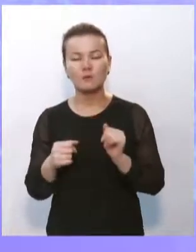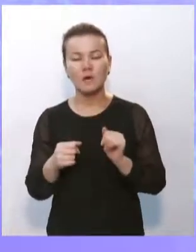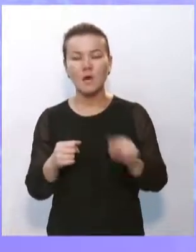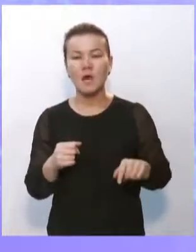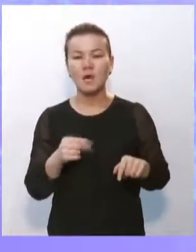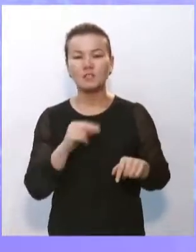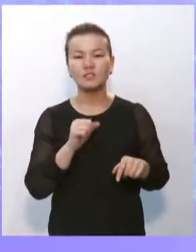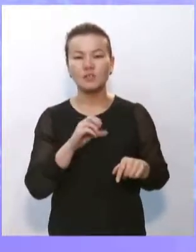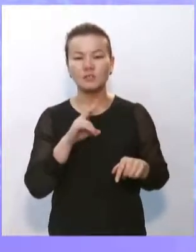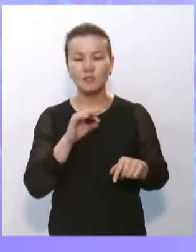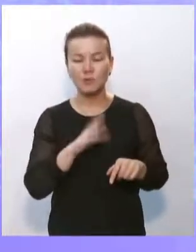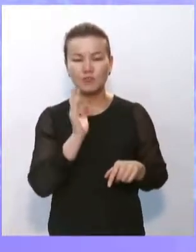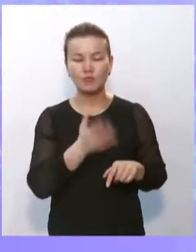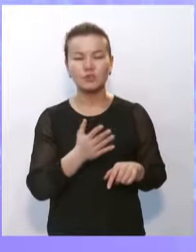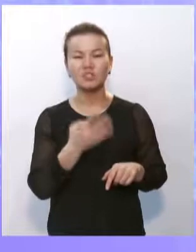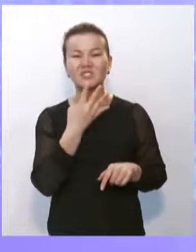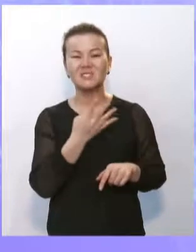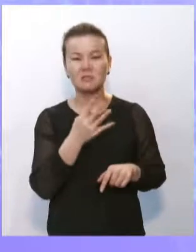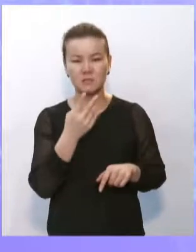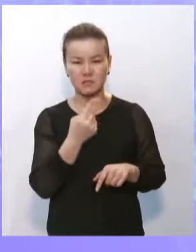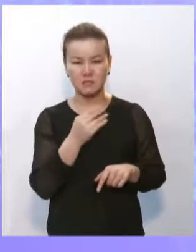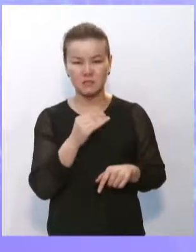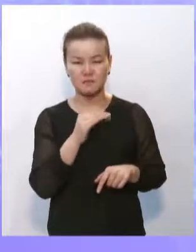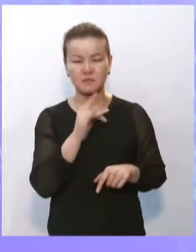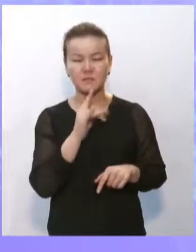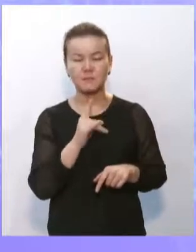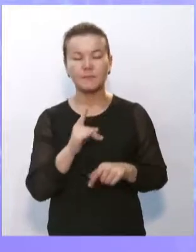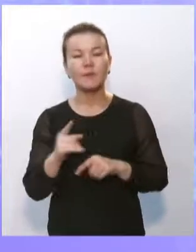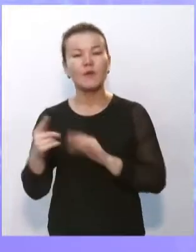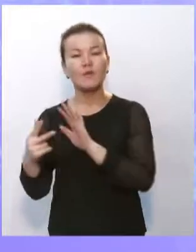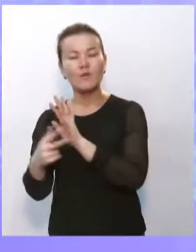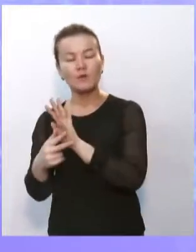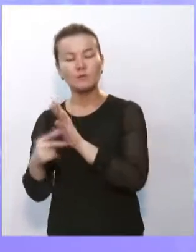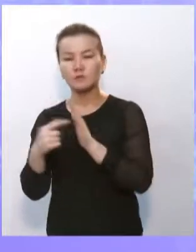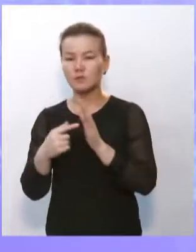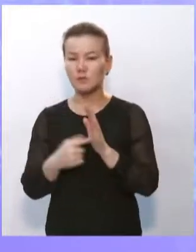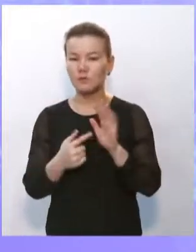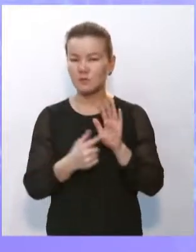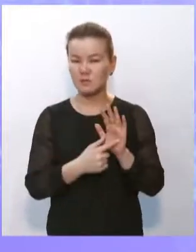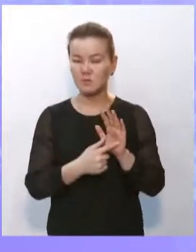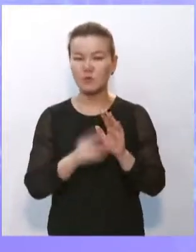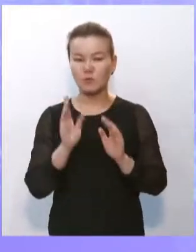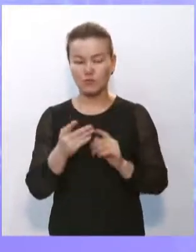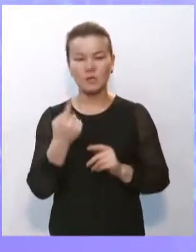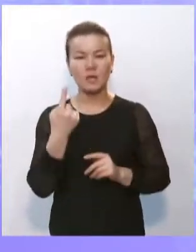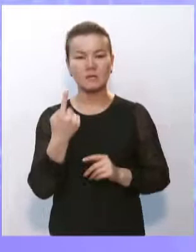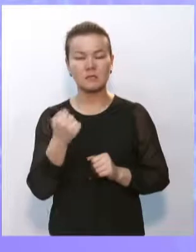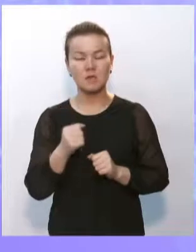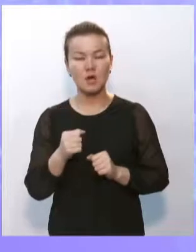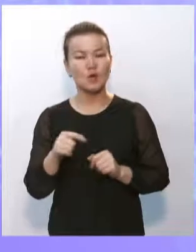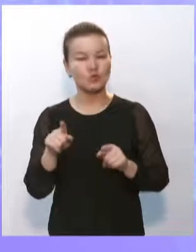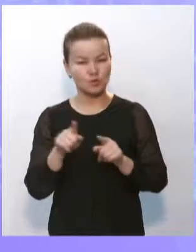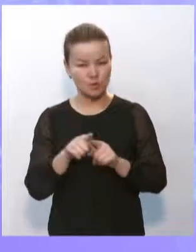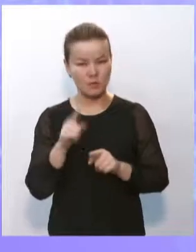четыре цифры восемь делю на 7 получается один столько